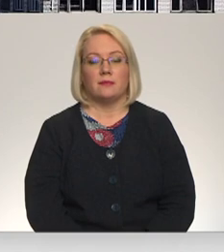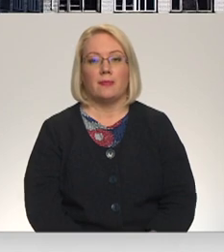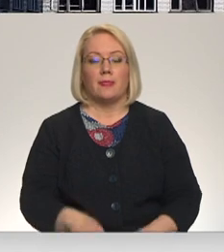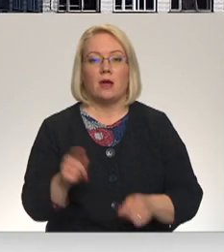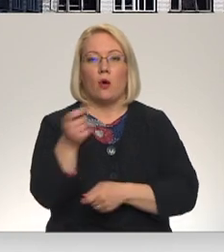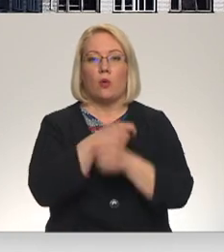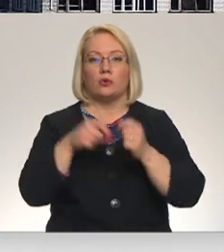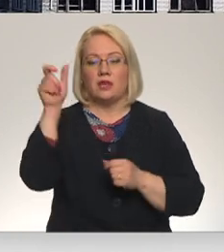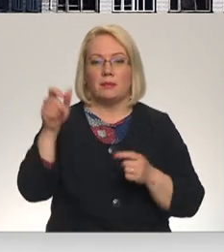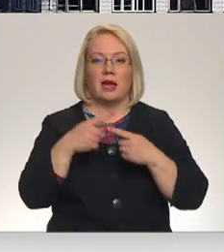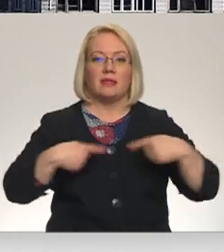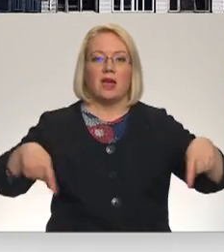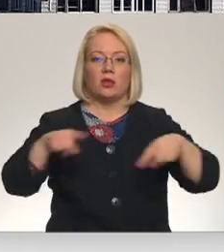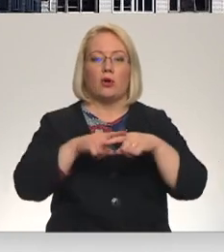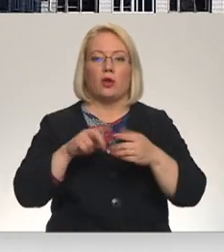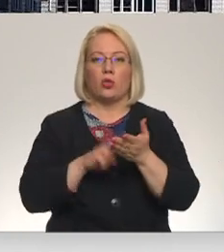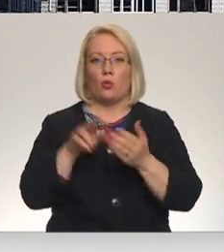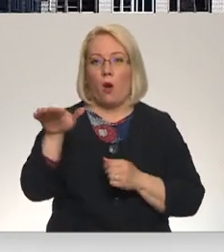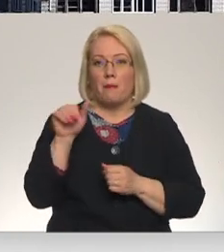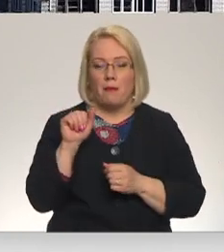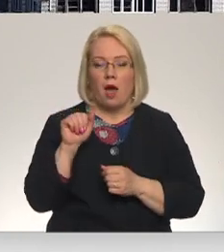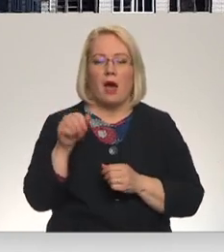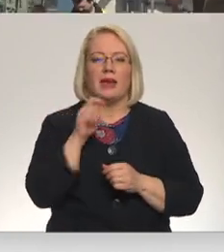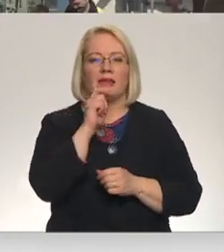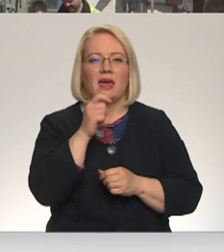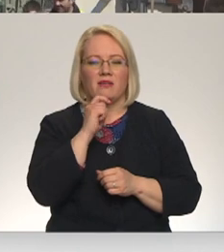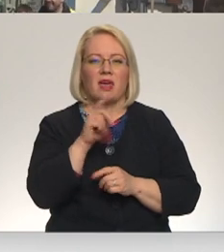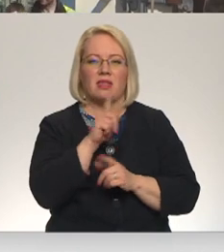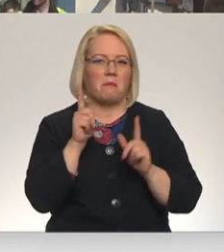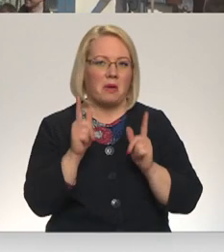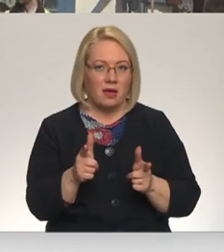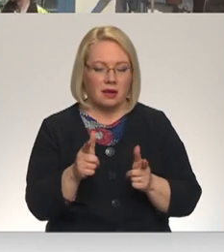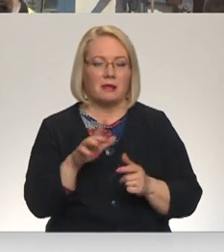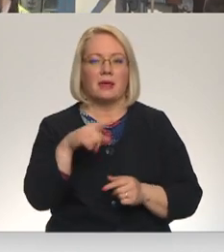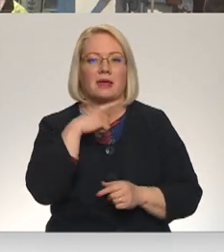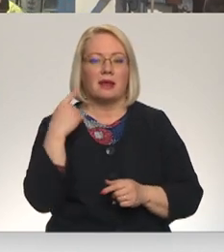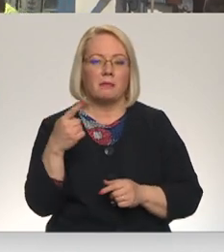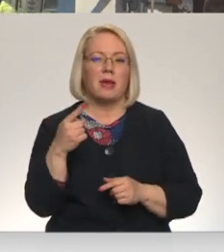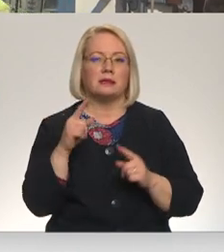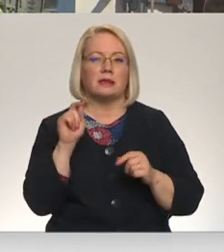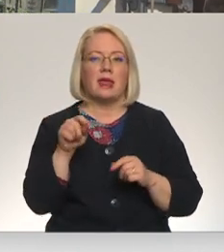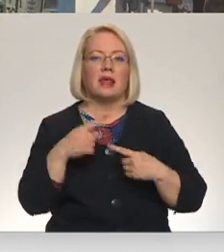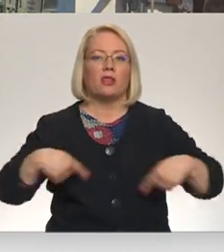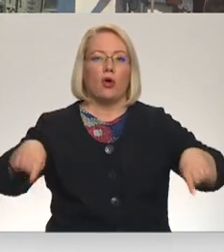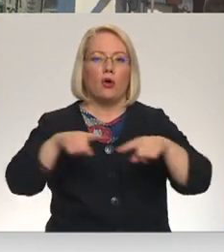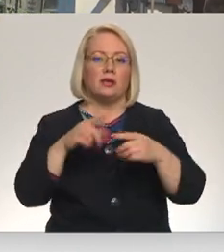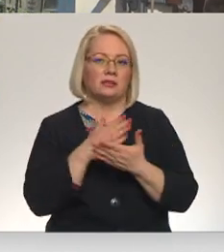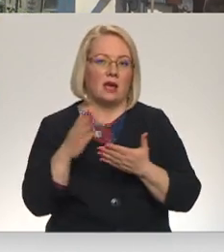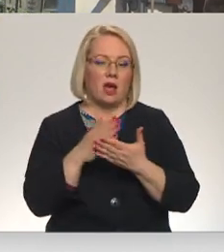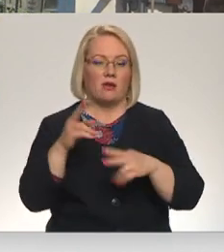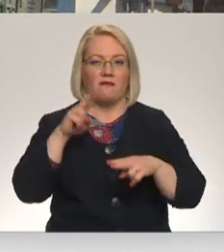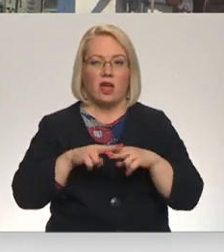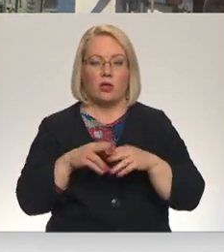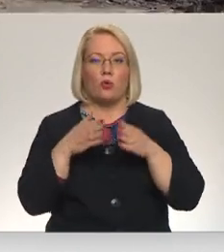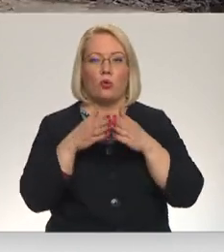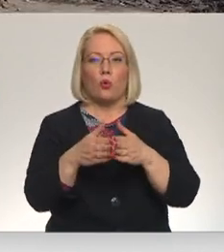Uzņēmējs, kurš teritoriju nomā, intervijai kameras priekšā nepiekrīt, bet skaidro, ka vēlējies teritoriju sakārtot. Vieta, kur kuģis bija ierakts,